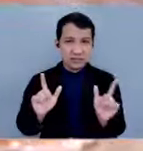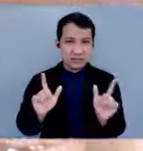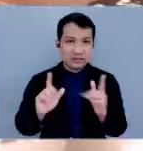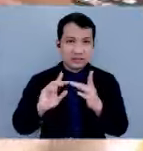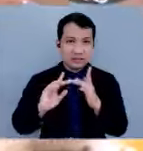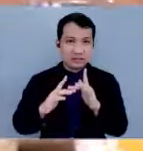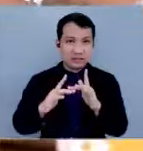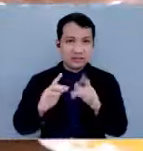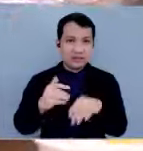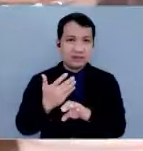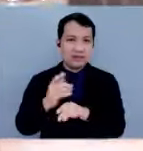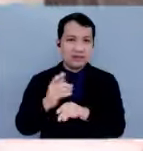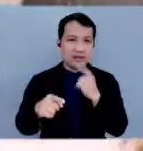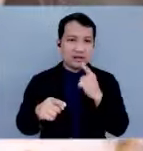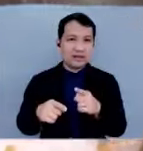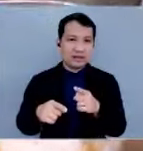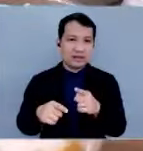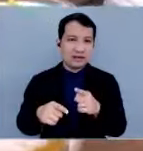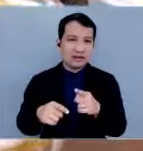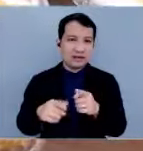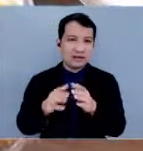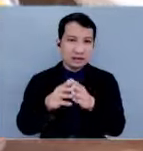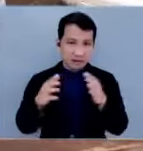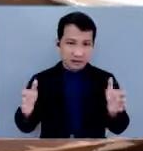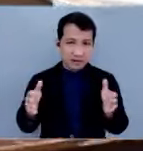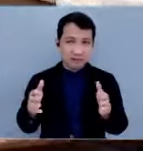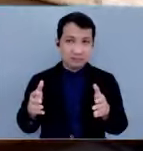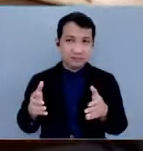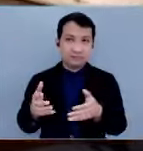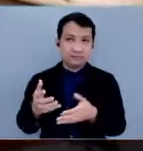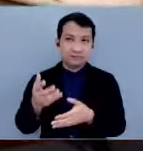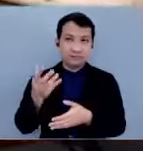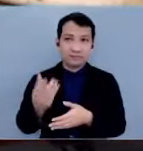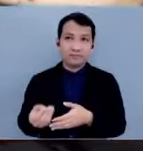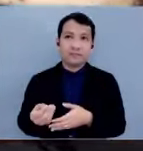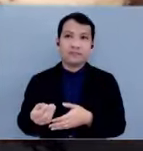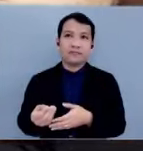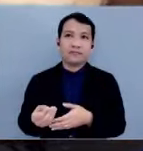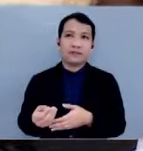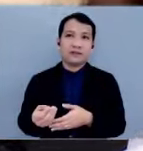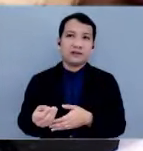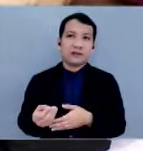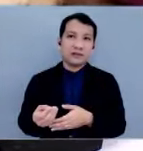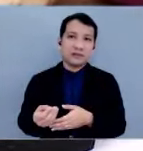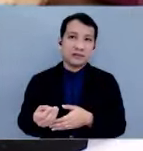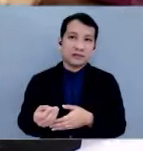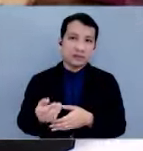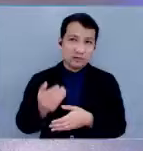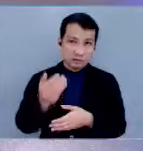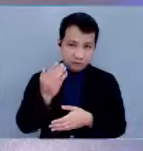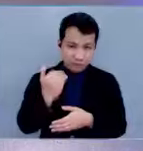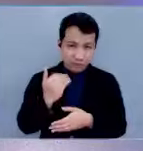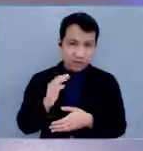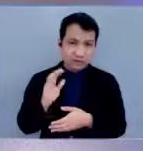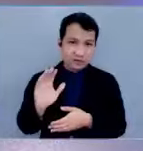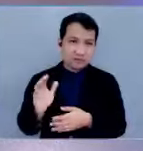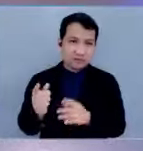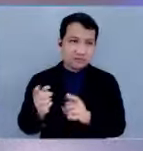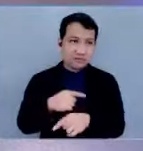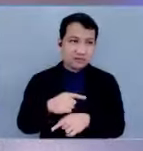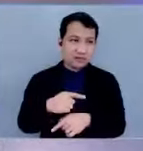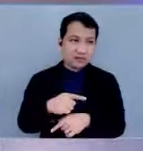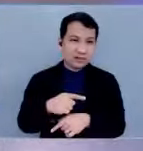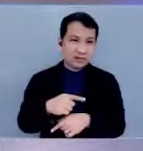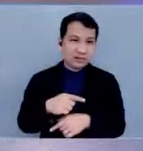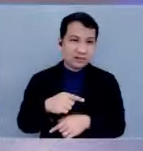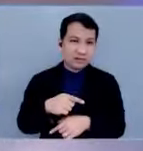tao. Yes. Opo, actually, malaki po yung adjustment na nangyari ng pandemic. That's right. Kasi from bank